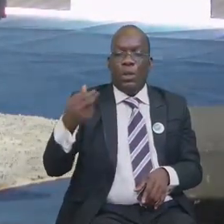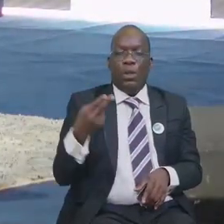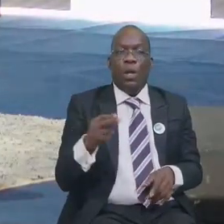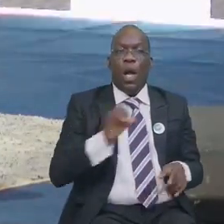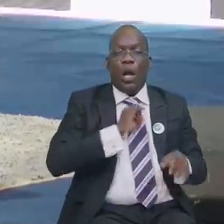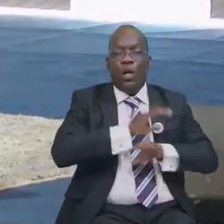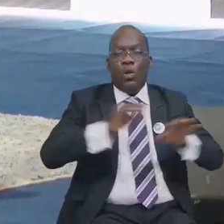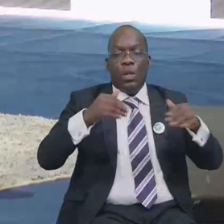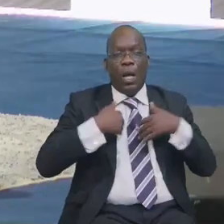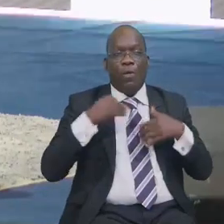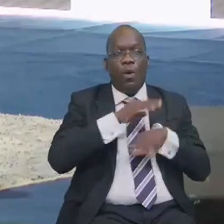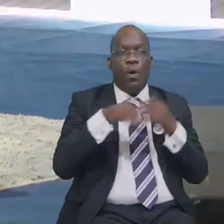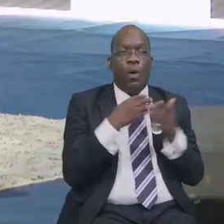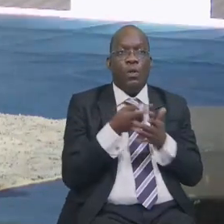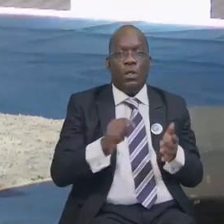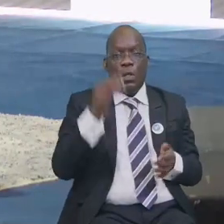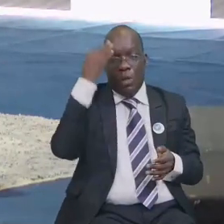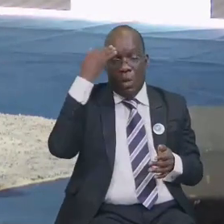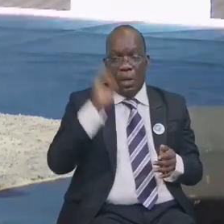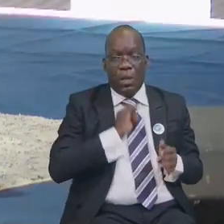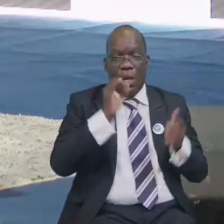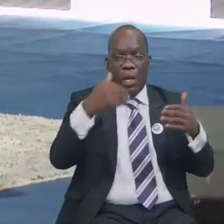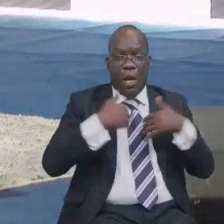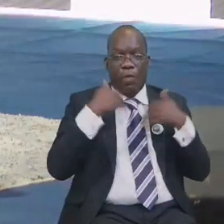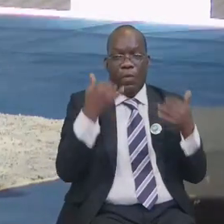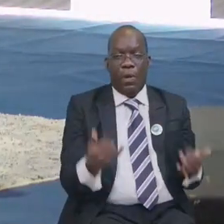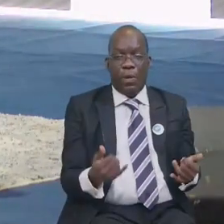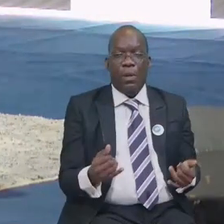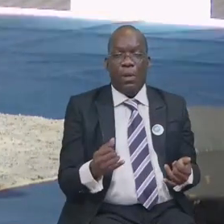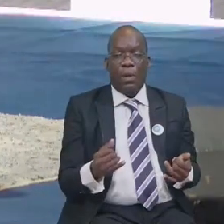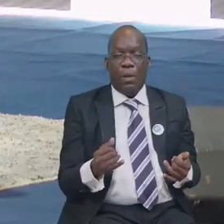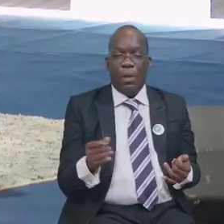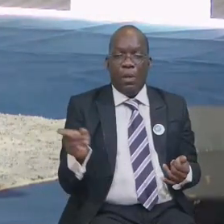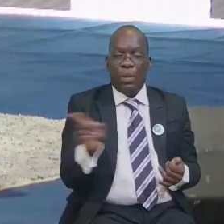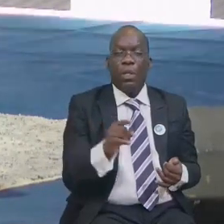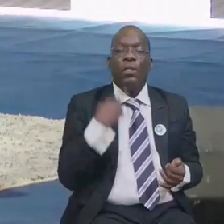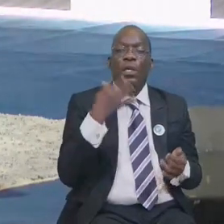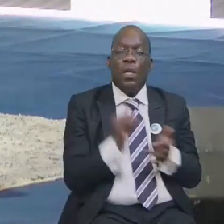Je n'avais pas toute la connaissance que j'ai maintenant. Et ils ont dit, nous